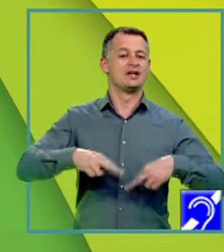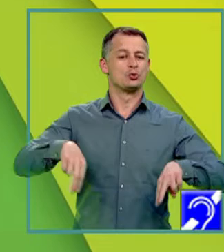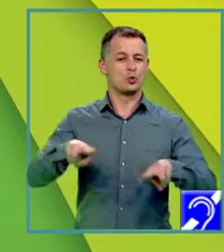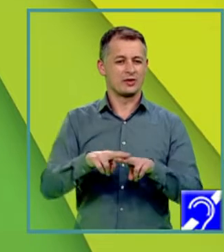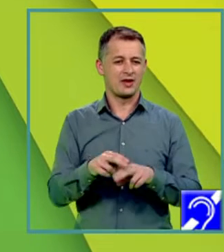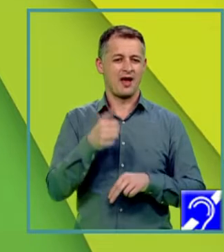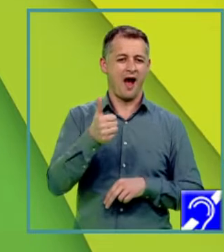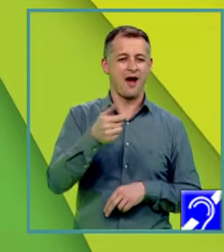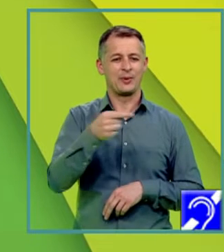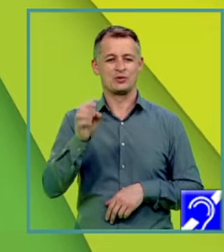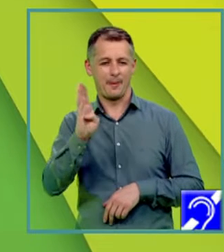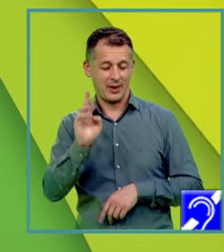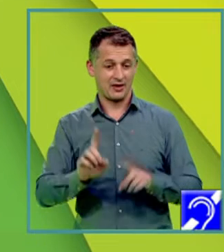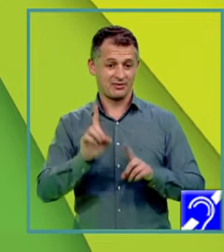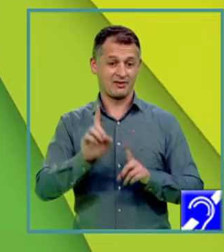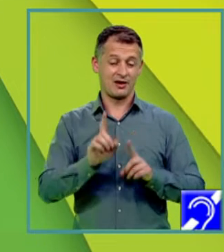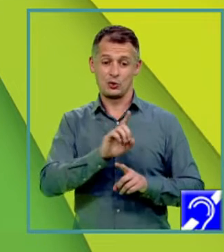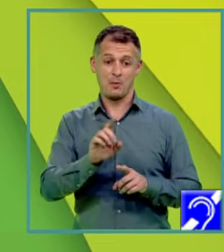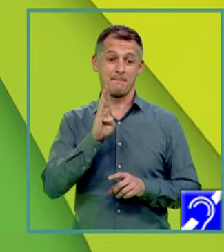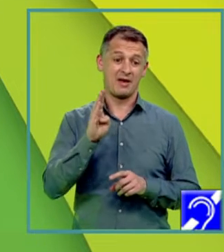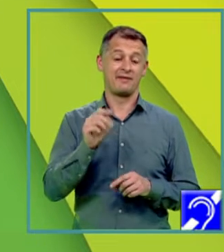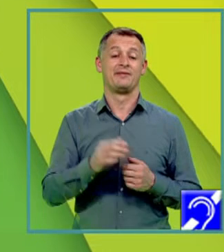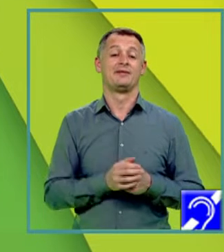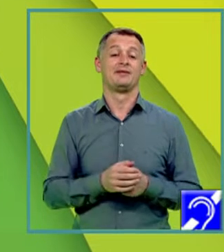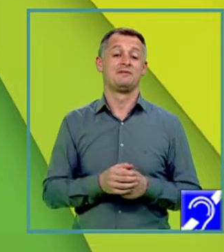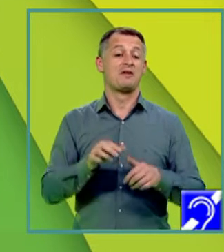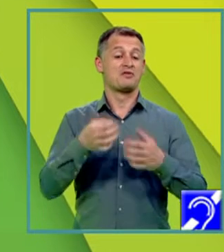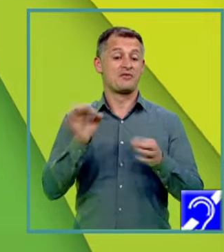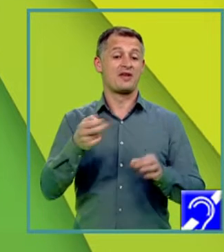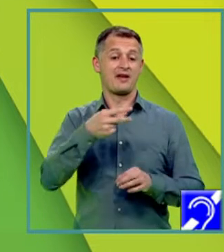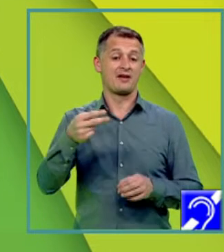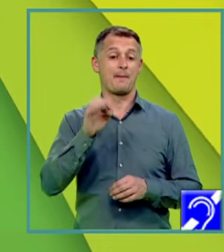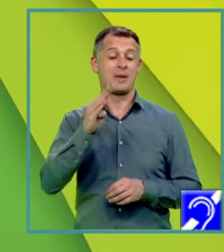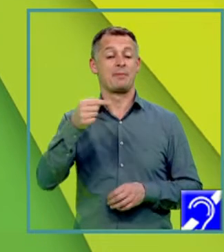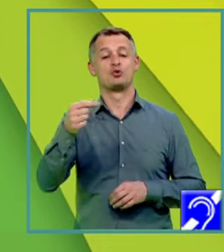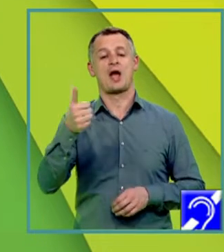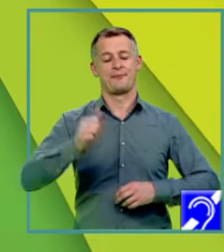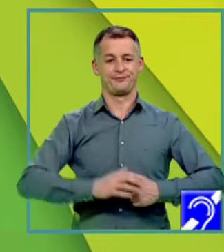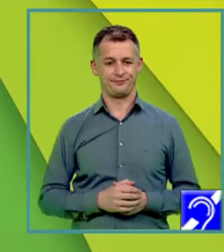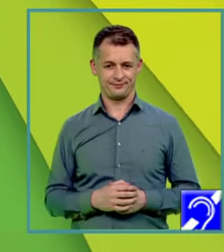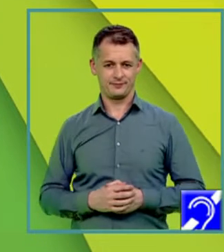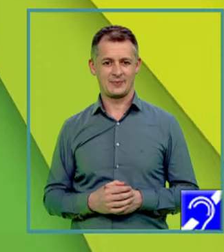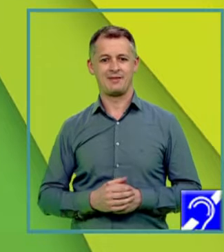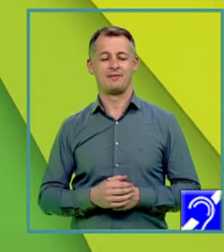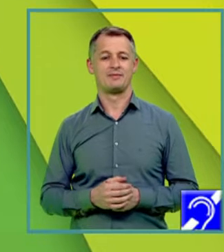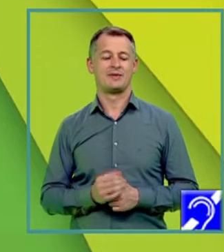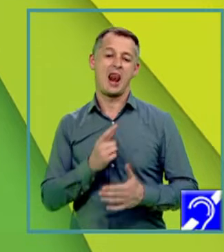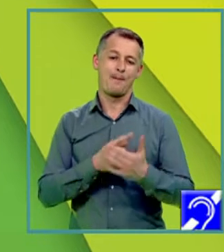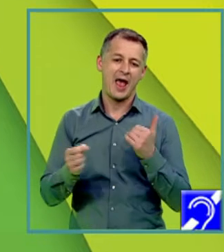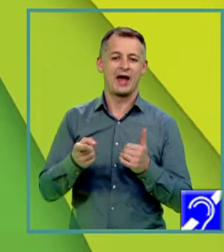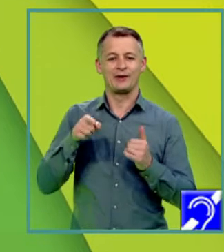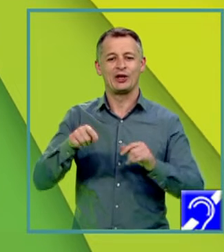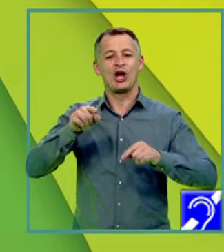expresiei a minus b în caz contrar b va fi egal cu b minus up la ieșire din acest